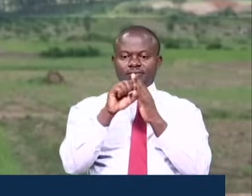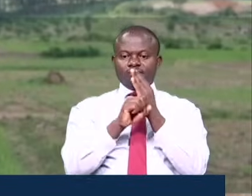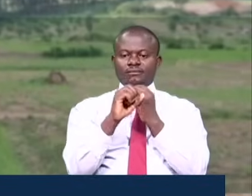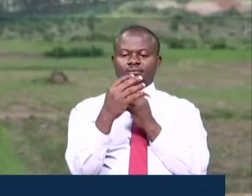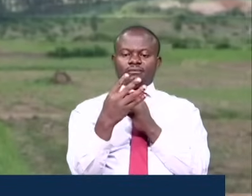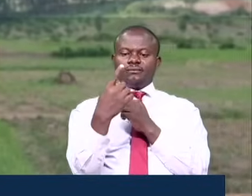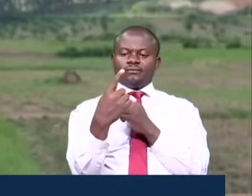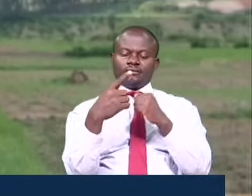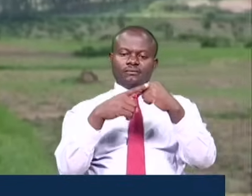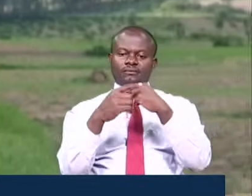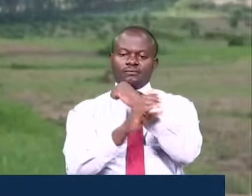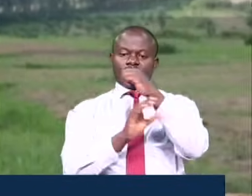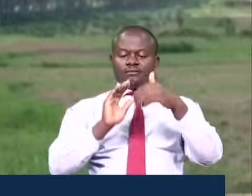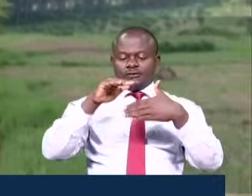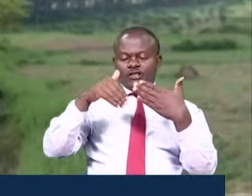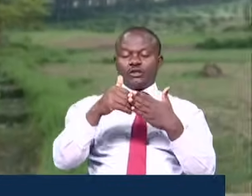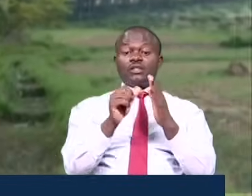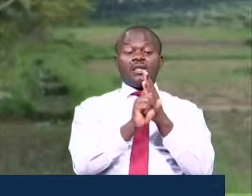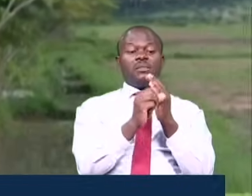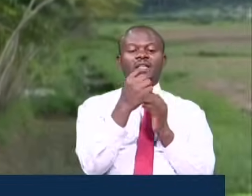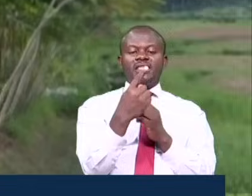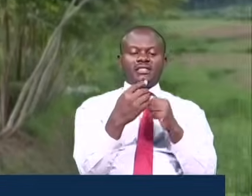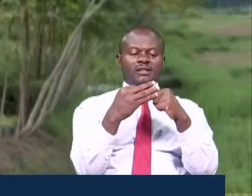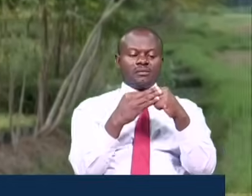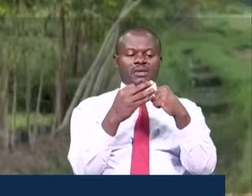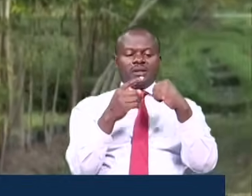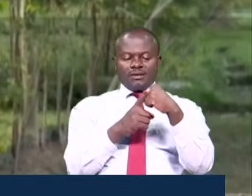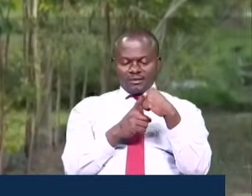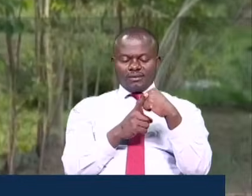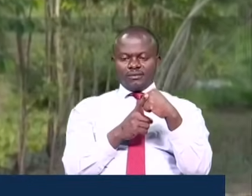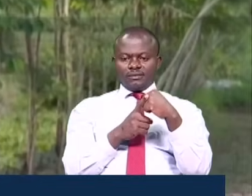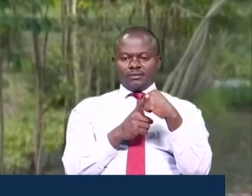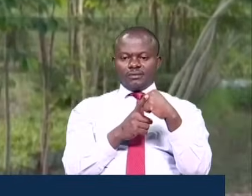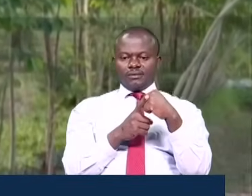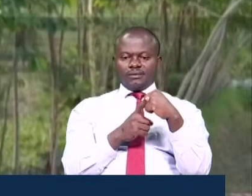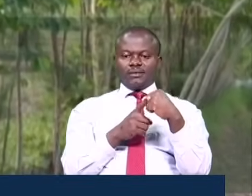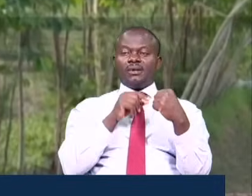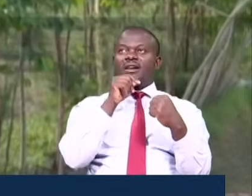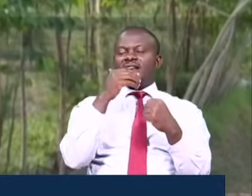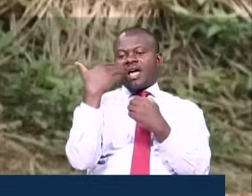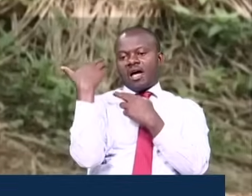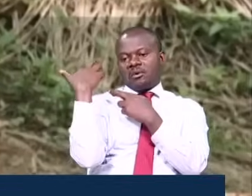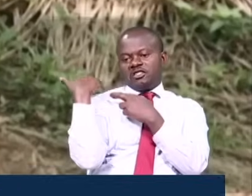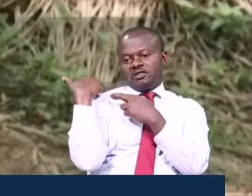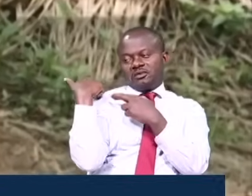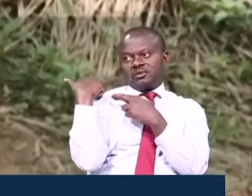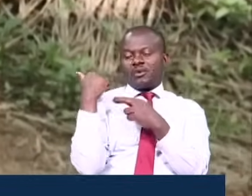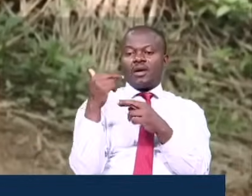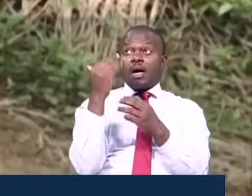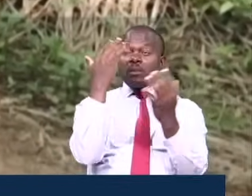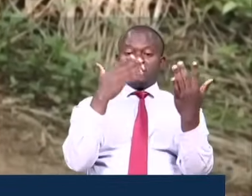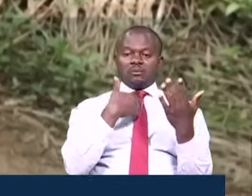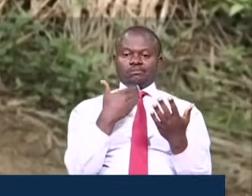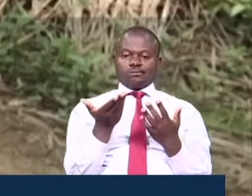116 igize igihugu cyose igera ku 186 nta bashinzwe amashyamba igira. Kugira